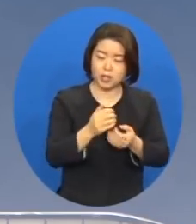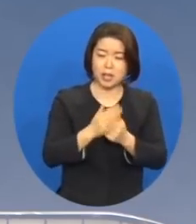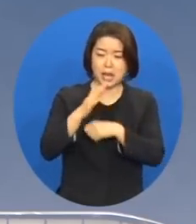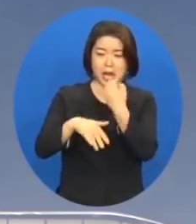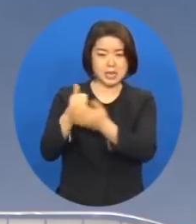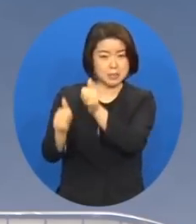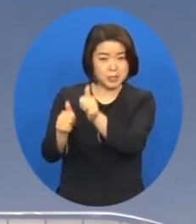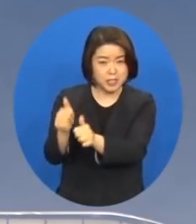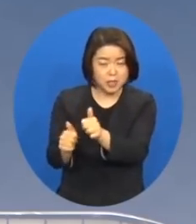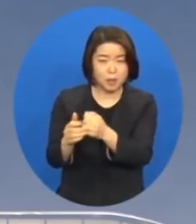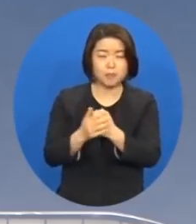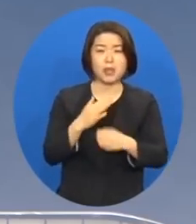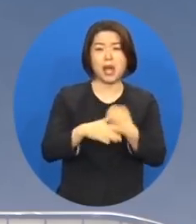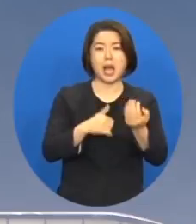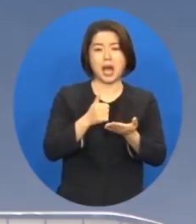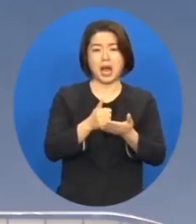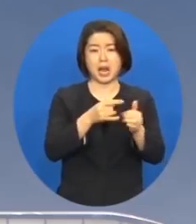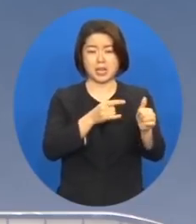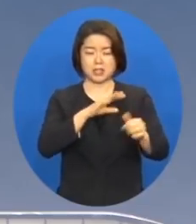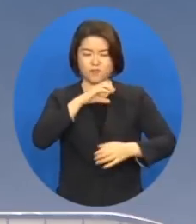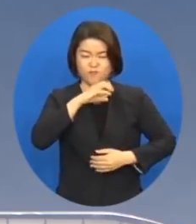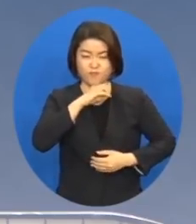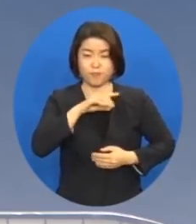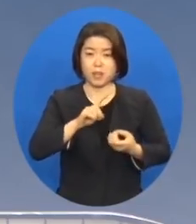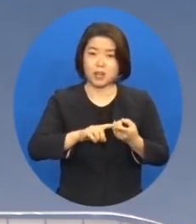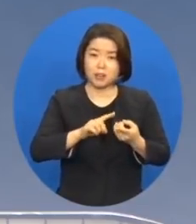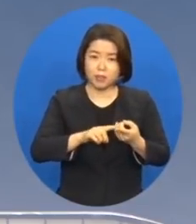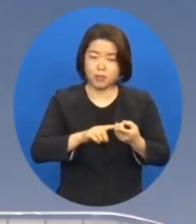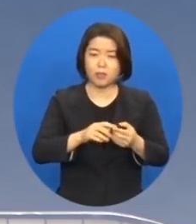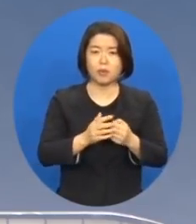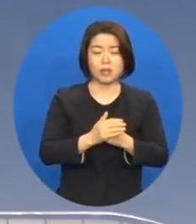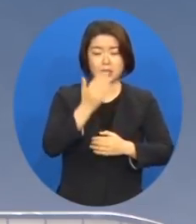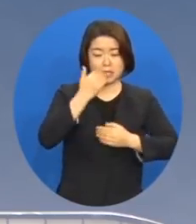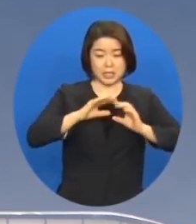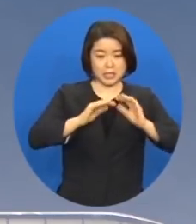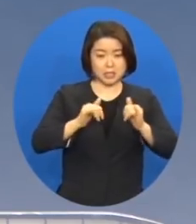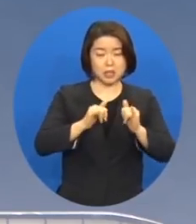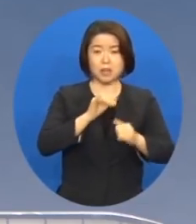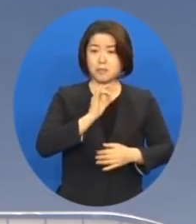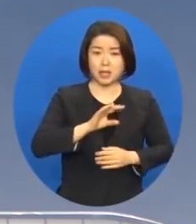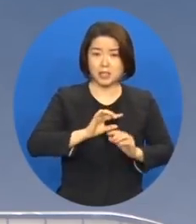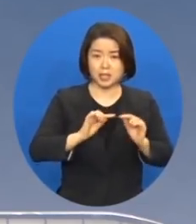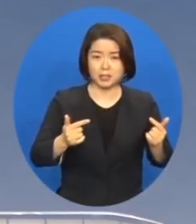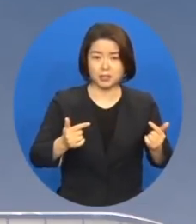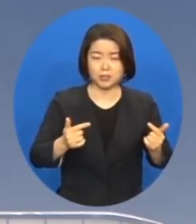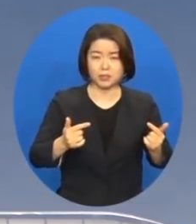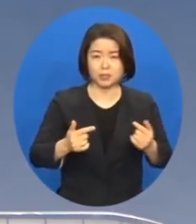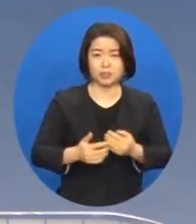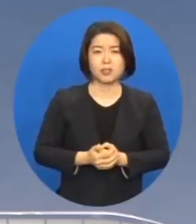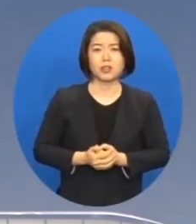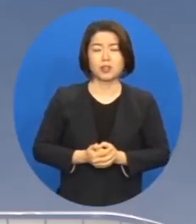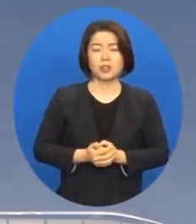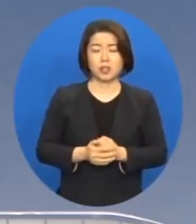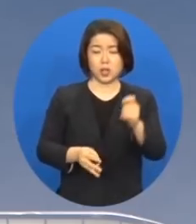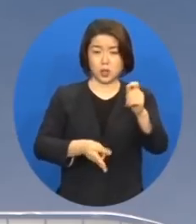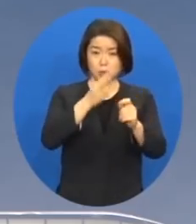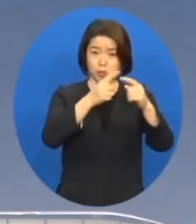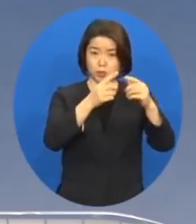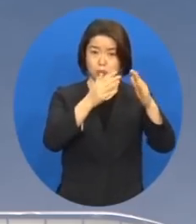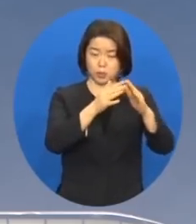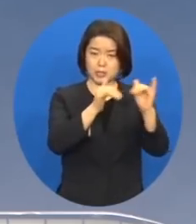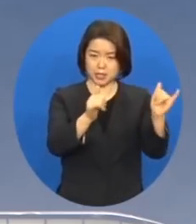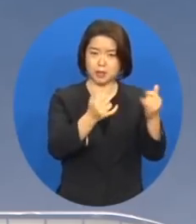시험하는 것, 하나님께 원망 불평하는 것이 이스라엘 백성들만 아닙니다. 고린도 교회 교인들도